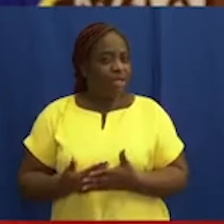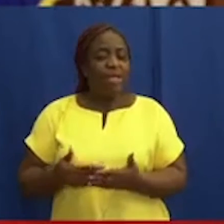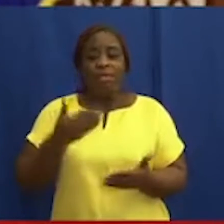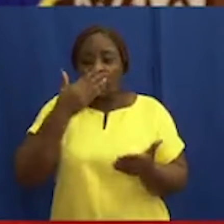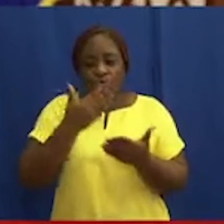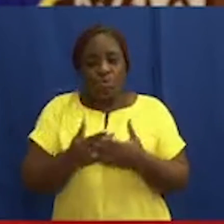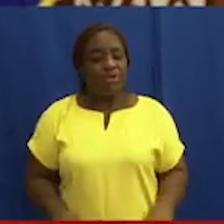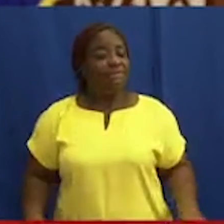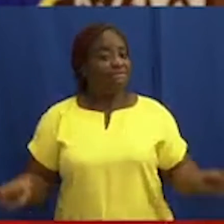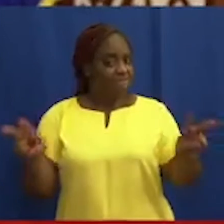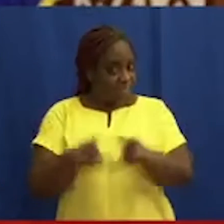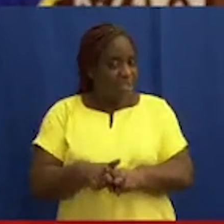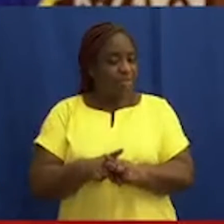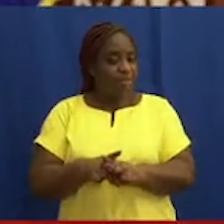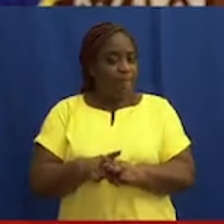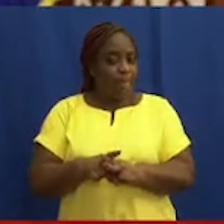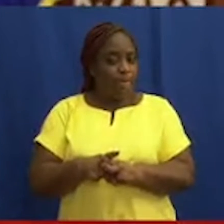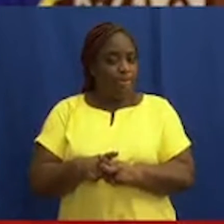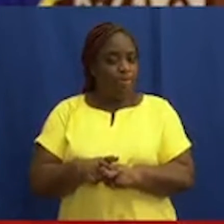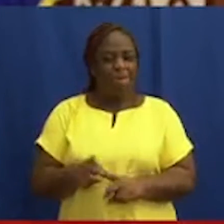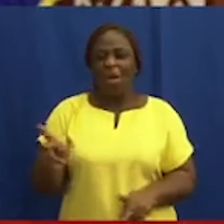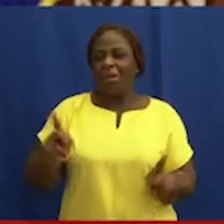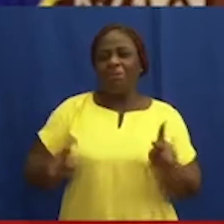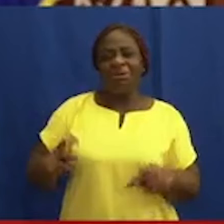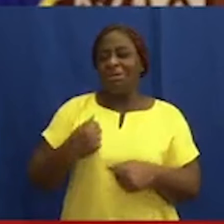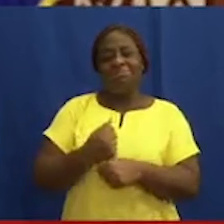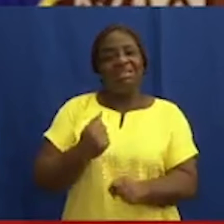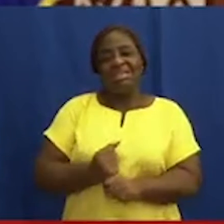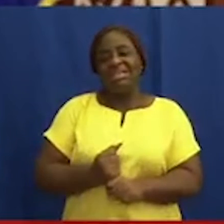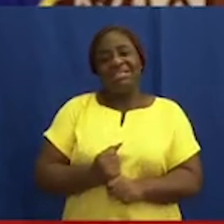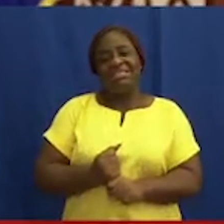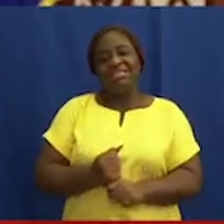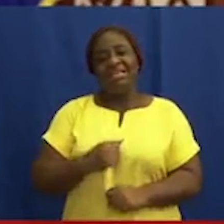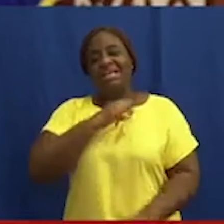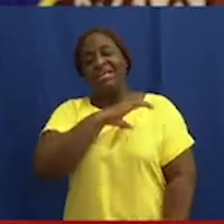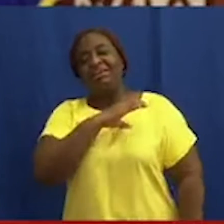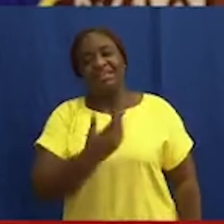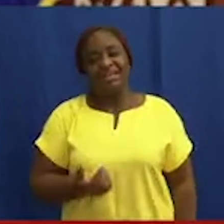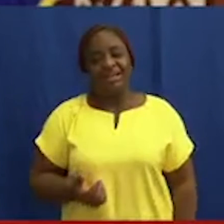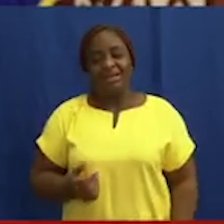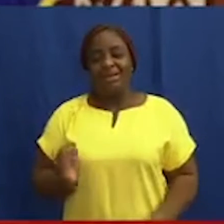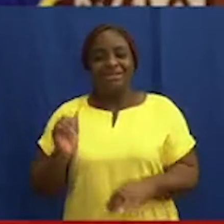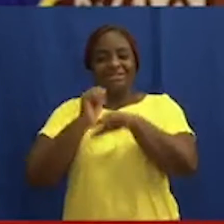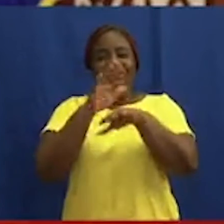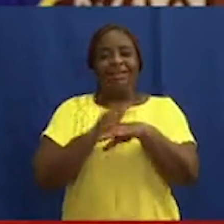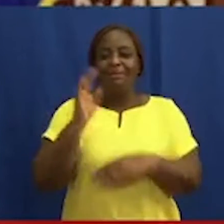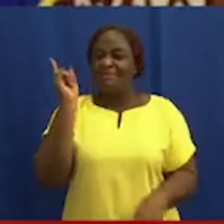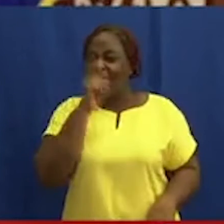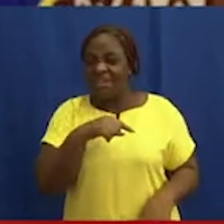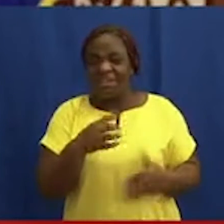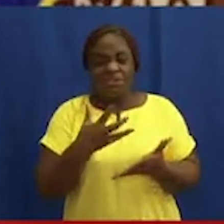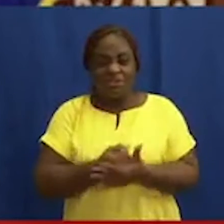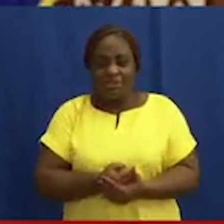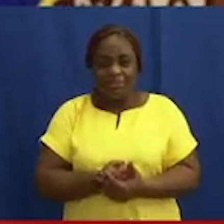ka'idoji na aikin yadda ya kamata. Ce dai tuni an soma watan karban lansensin wasu Forest